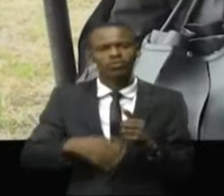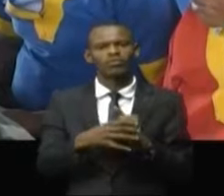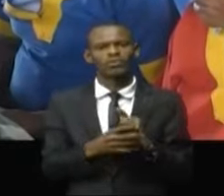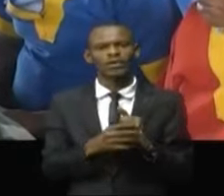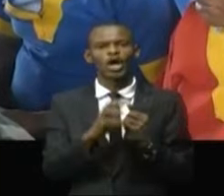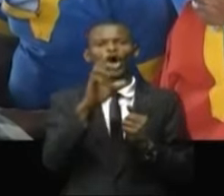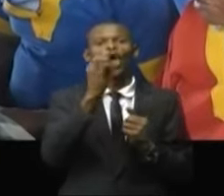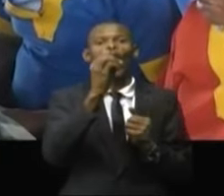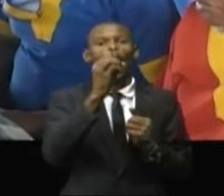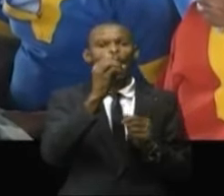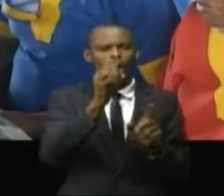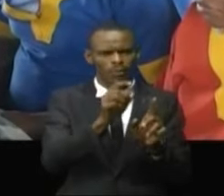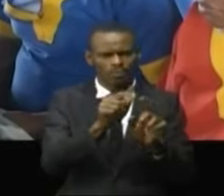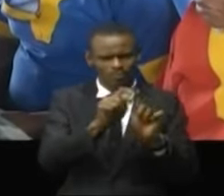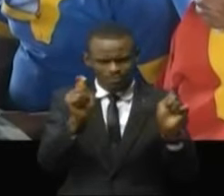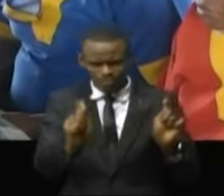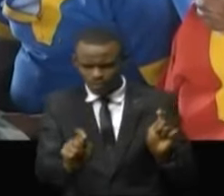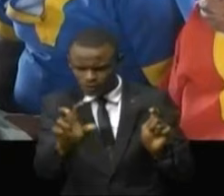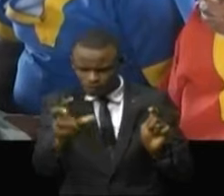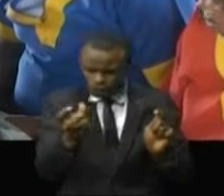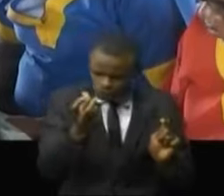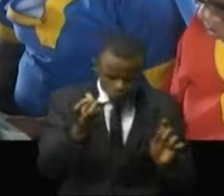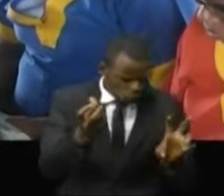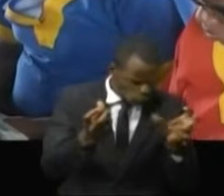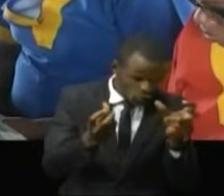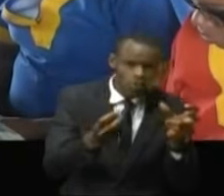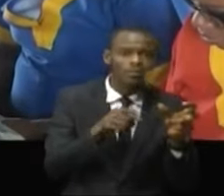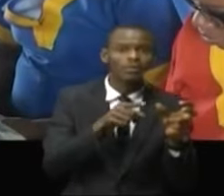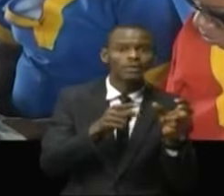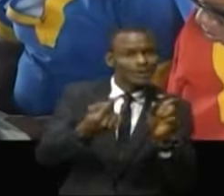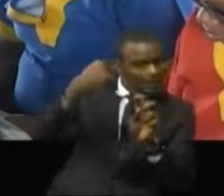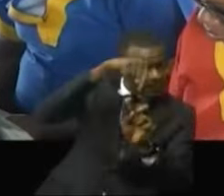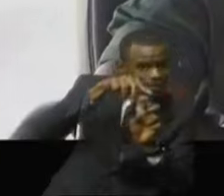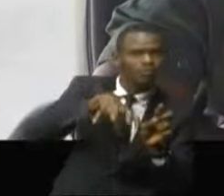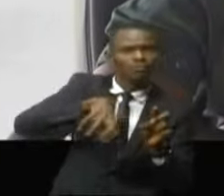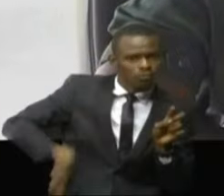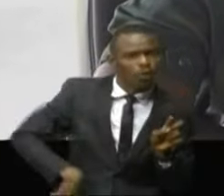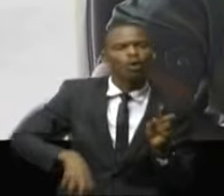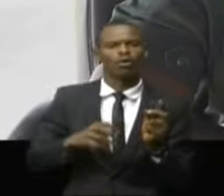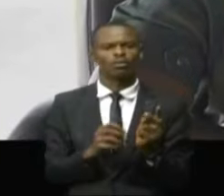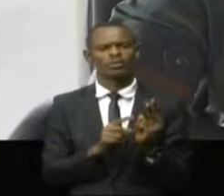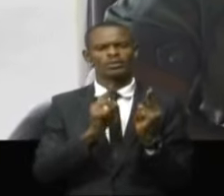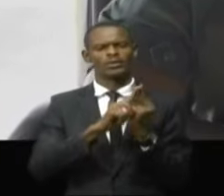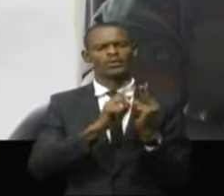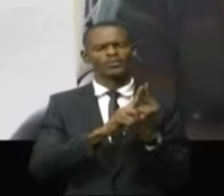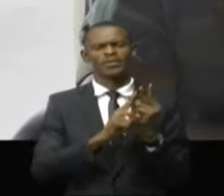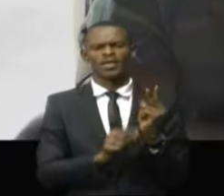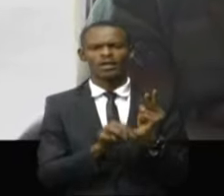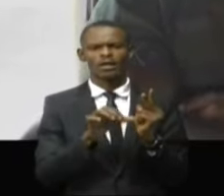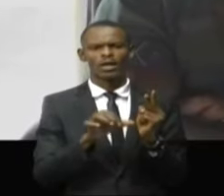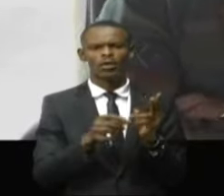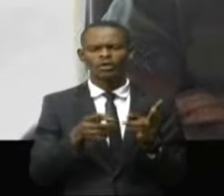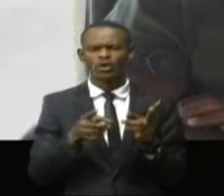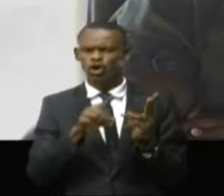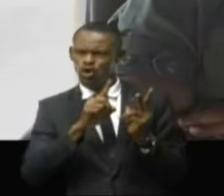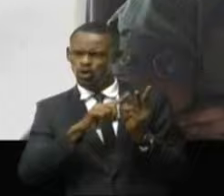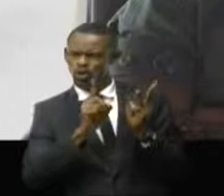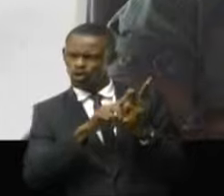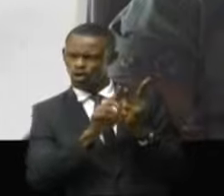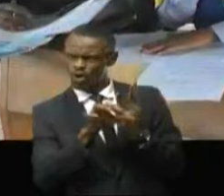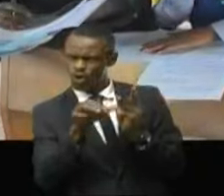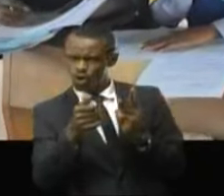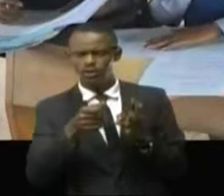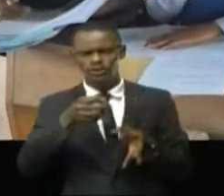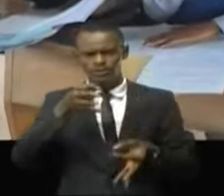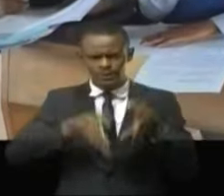comptoir. Comme son co-détenu, il les rejette tout en bloc. Pour le colonel Limbaya qui répondait à la question des avocats du prévenu, la lettre